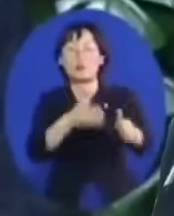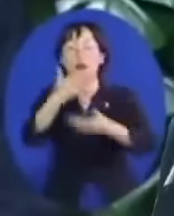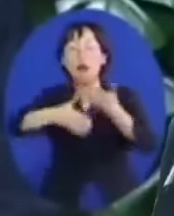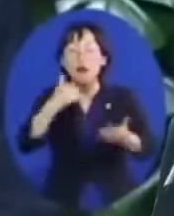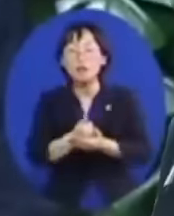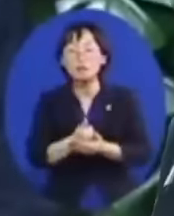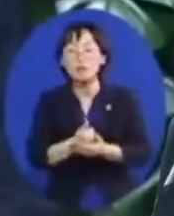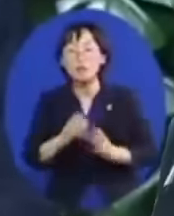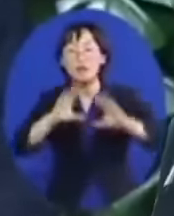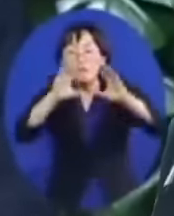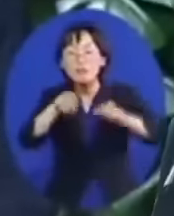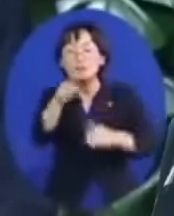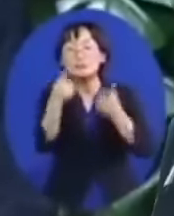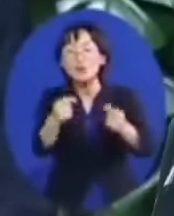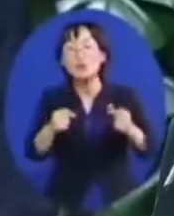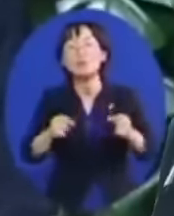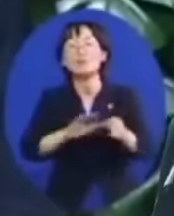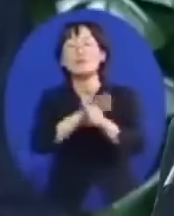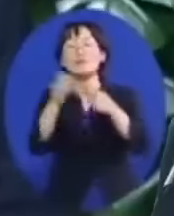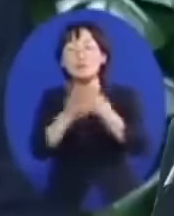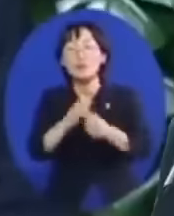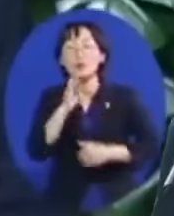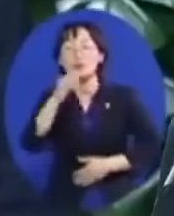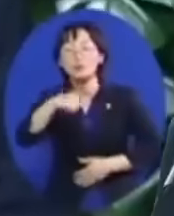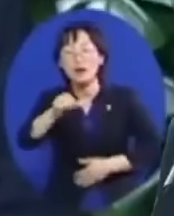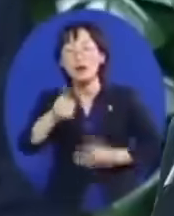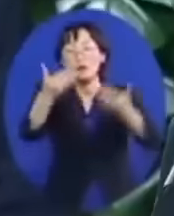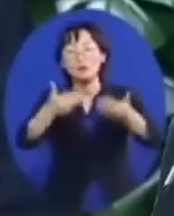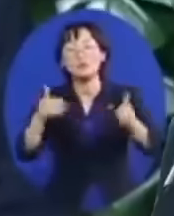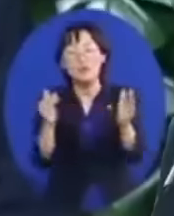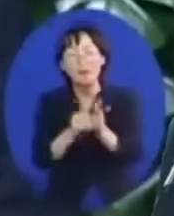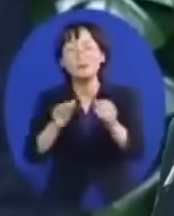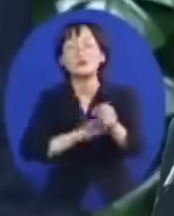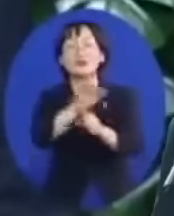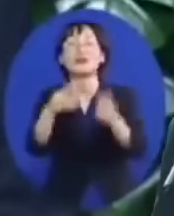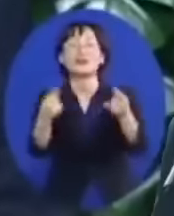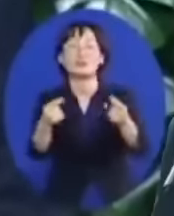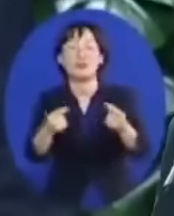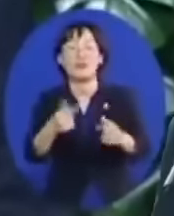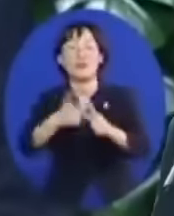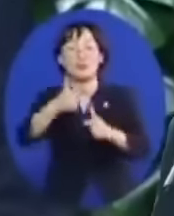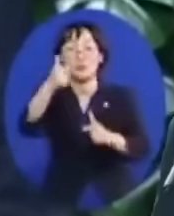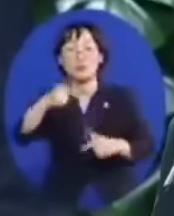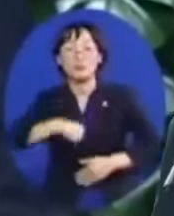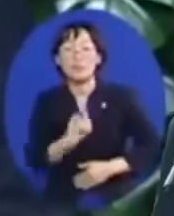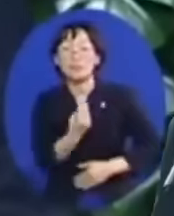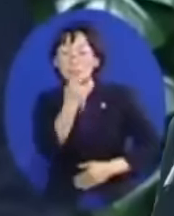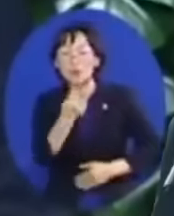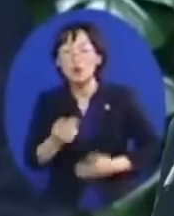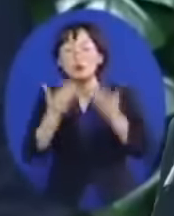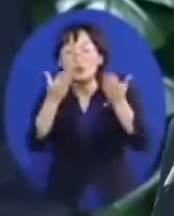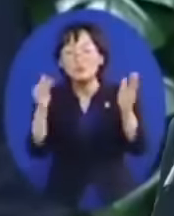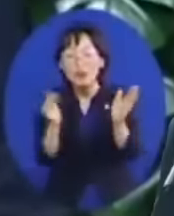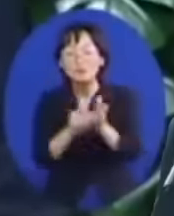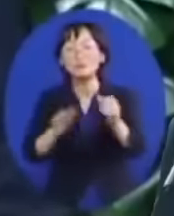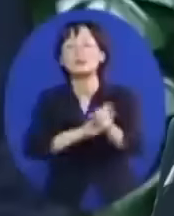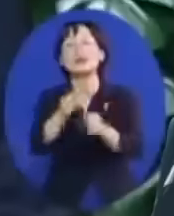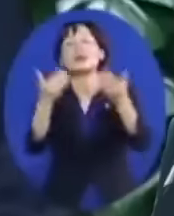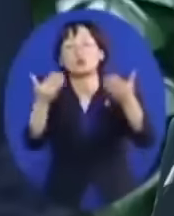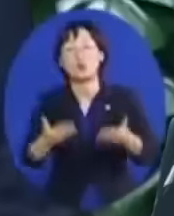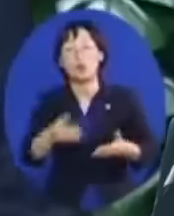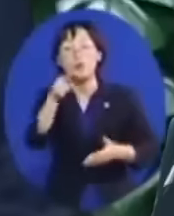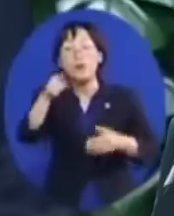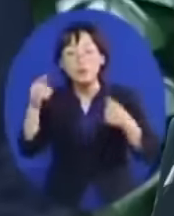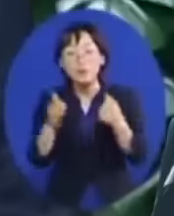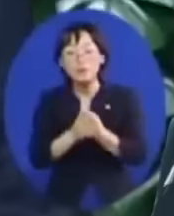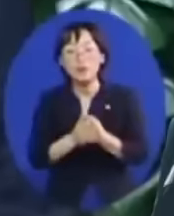세상을 이처럼 사랑하사 독생자를 주시기까지 우리를 사랑하고 계신 것입니다. 예수님은 자기 생명을 주시기까지 사랑한 것입니다.